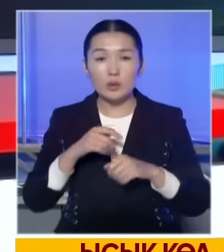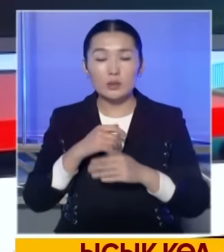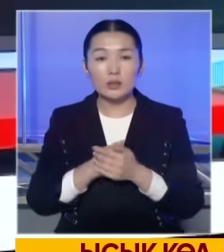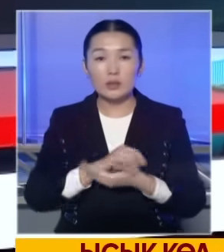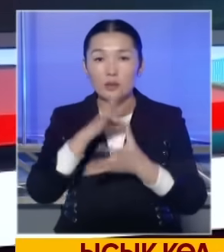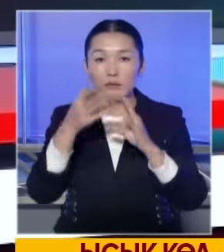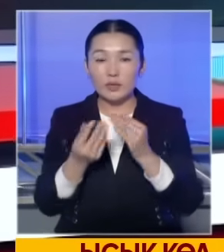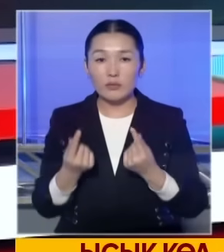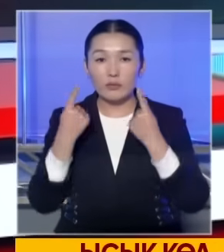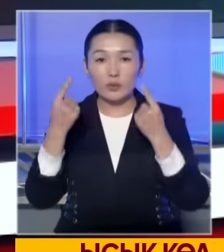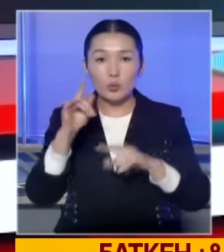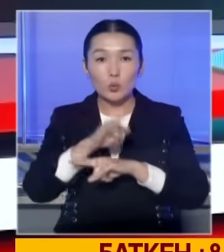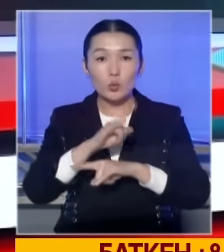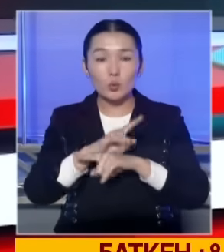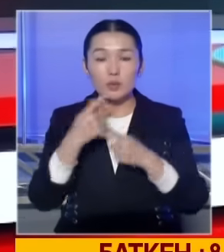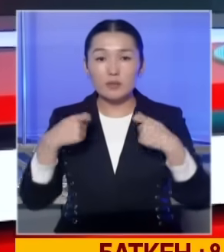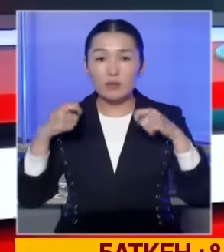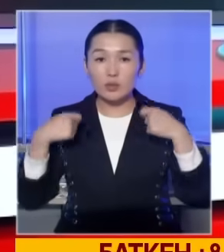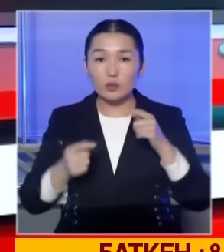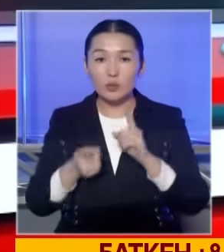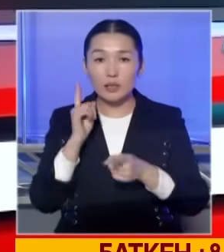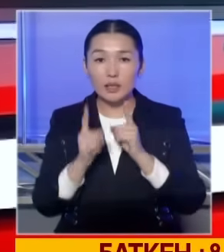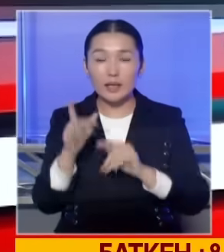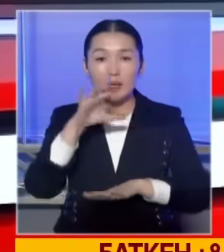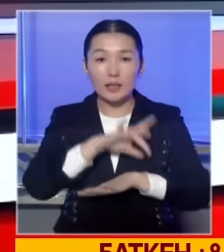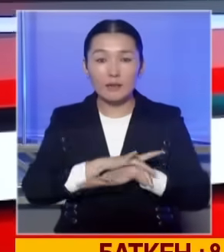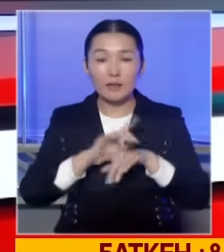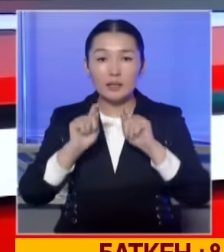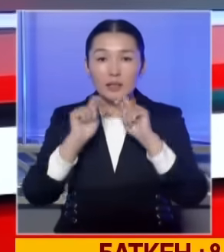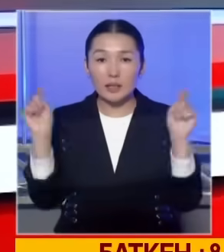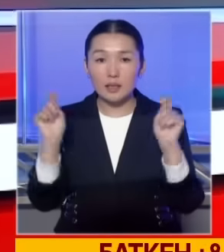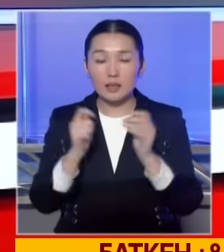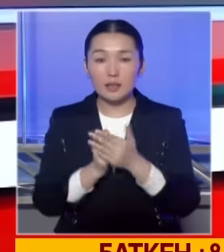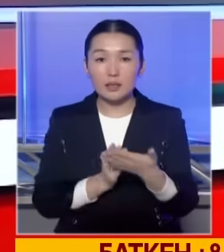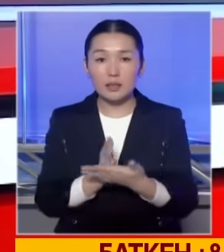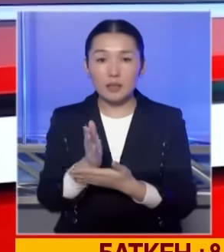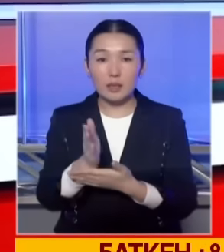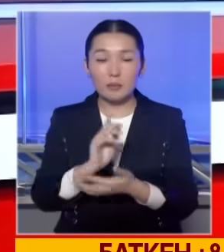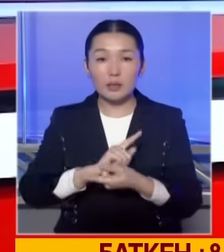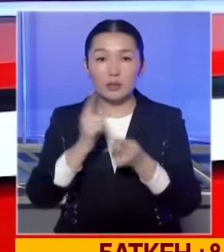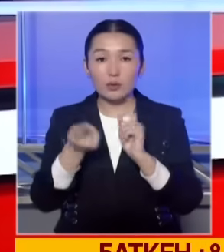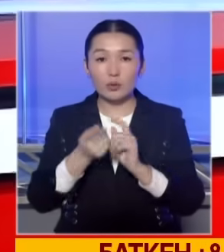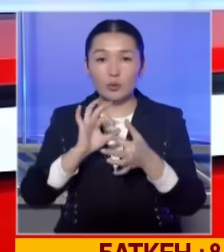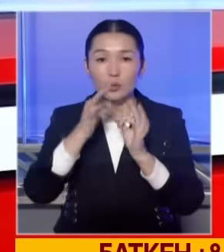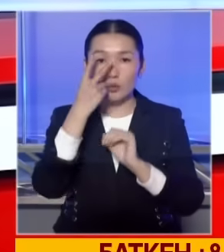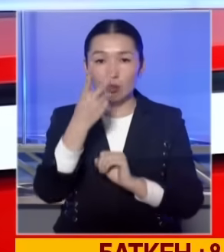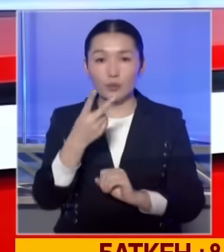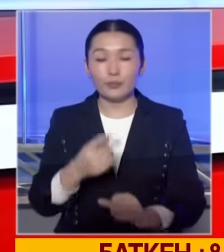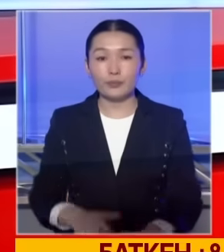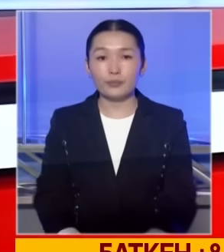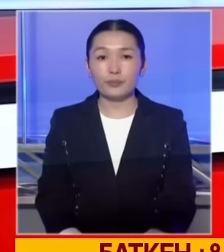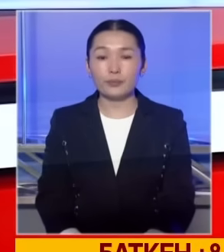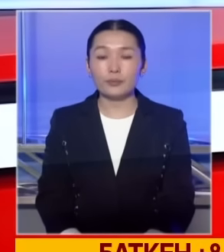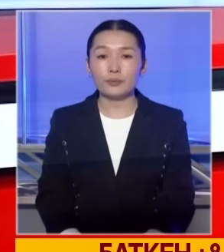ири масштабтагы контрабанда сыяктуу реалдуу көрүнүштөр ачыкка чыга баштады. Тармактагы өзгөрүүлөргө кабарчыбыз Айжан